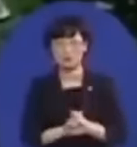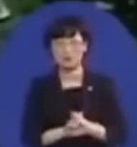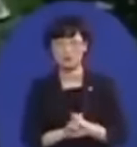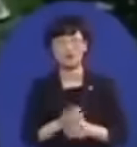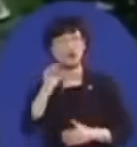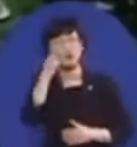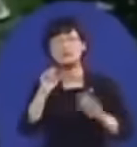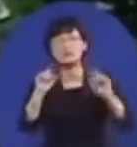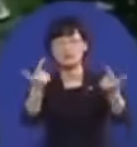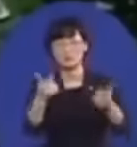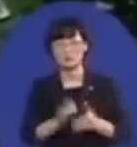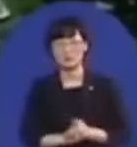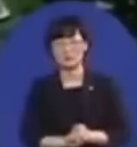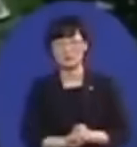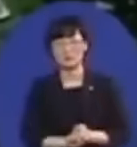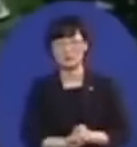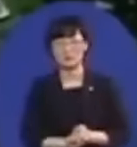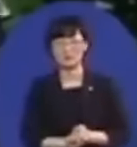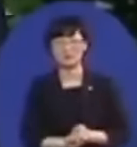어렵지 않아요.